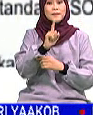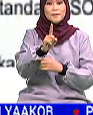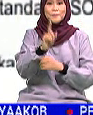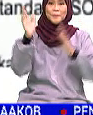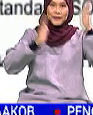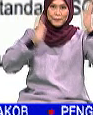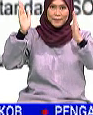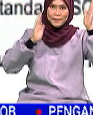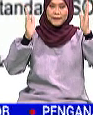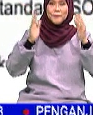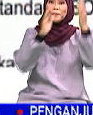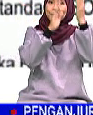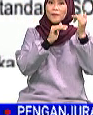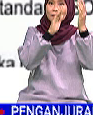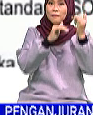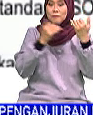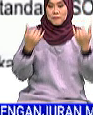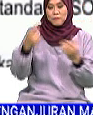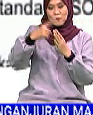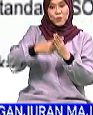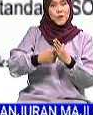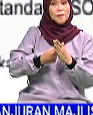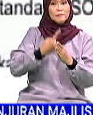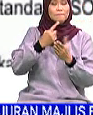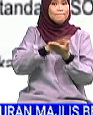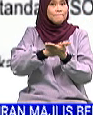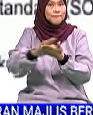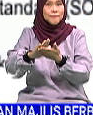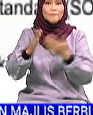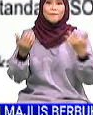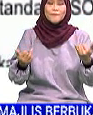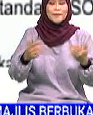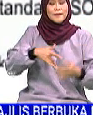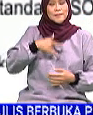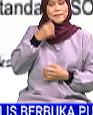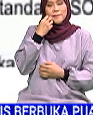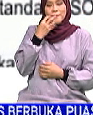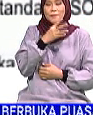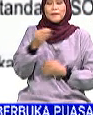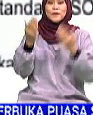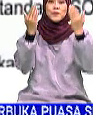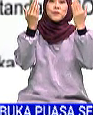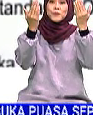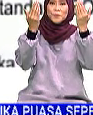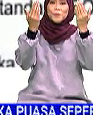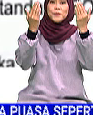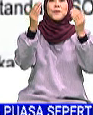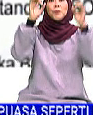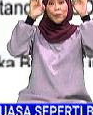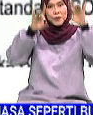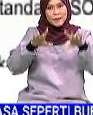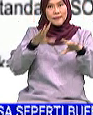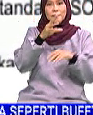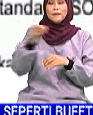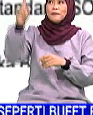Malaysia semoga kehadiran bulan yang mulia ini turut disambut dengan roti Insaf dan syukur atas ujian Rohmat